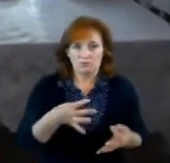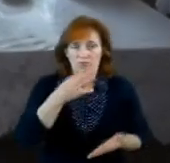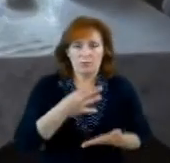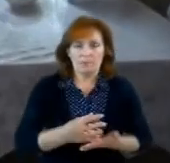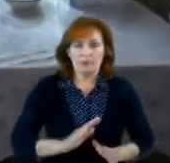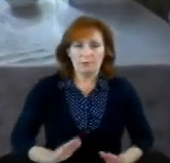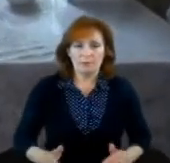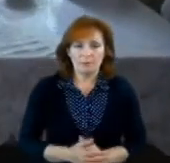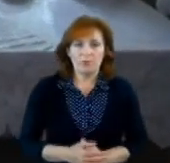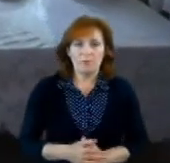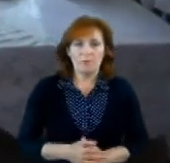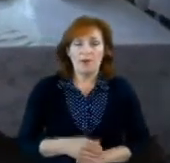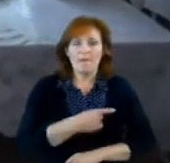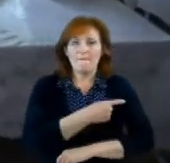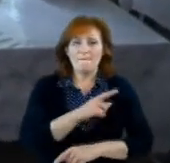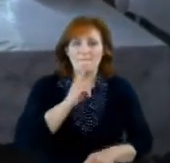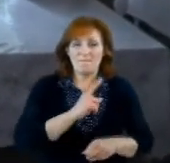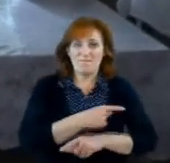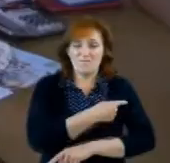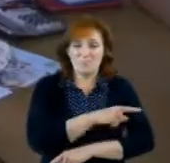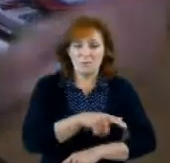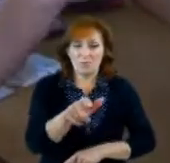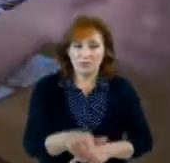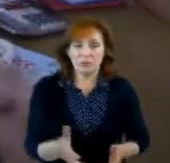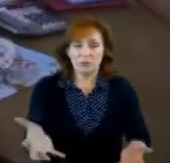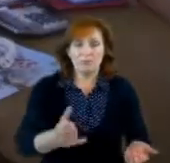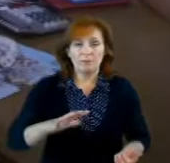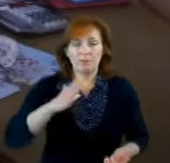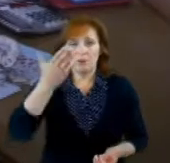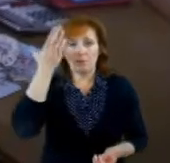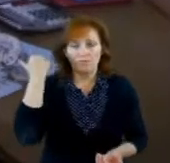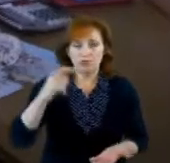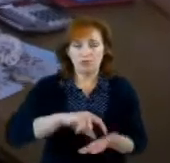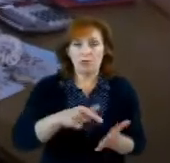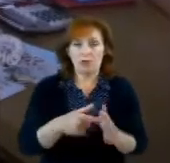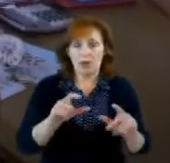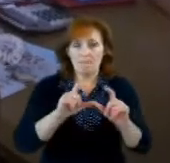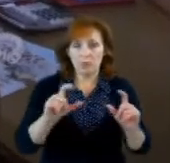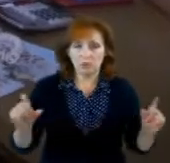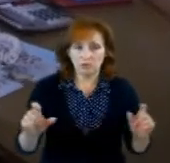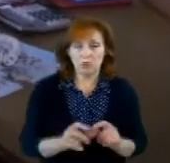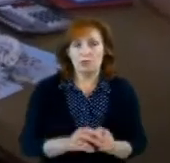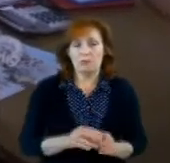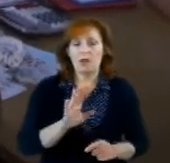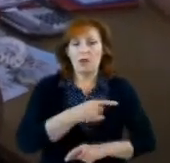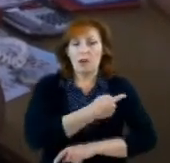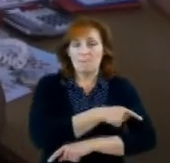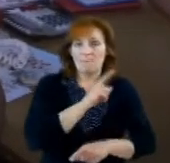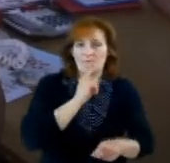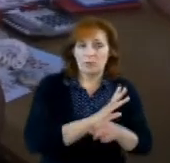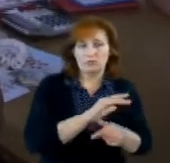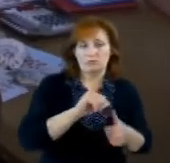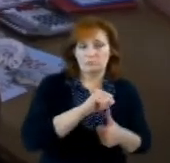Фельдшерка приймає у приміщенні колишньої амбулаторії. Фельдшер буде само собою, лікар само собою буде, як надо лікар